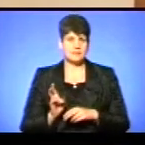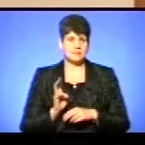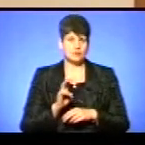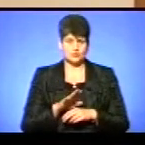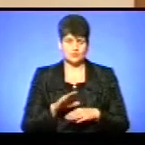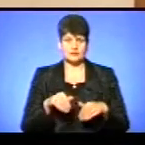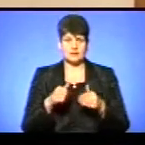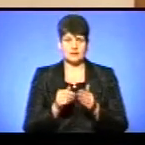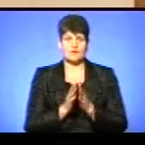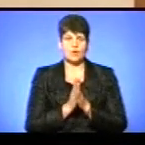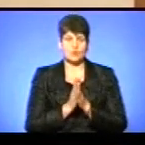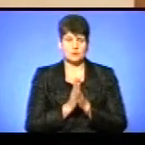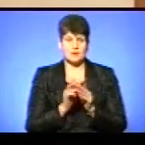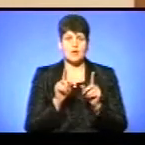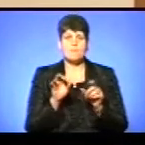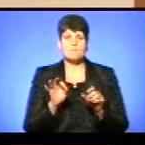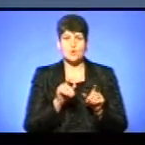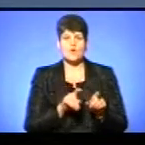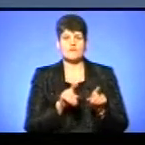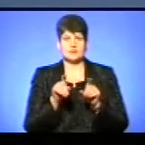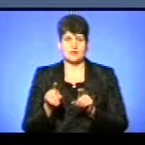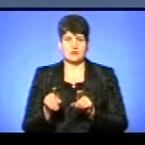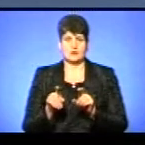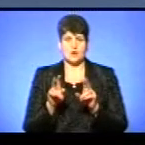подав клопотання про відкладення розгляду.